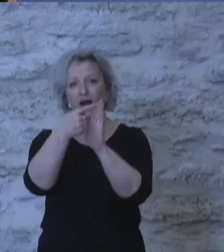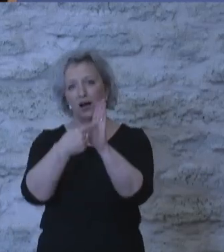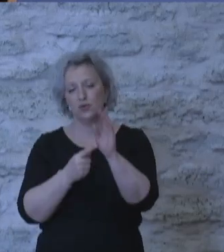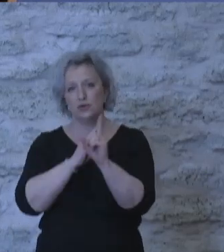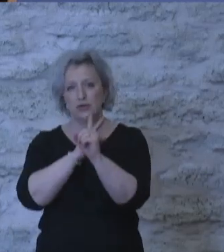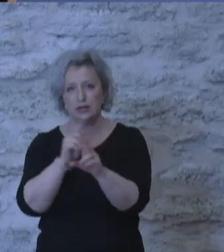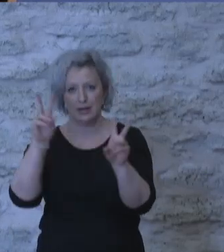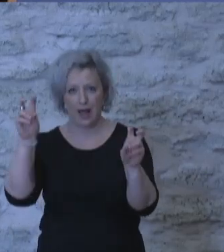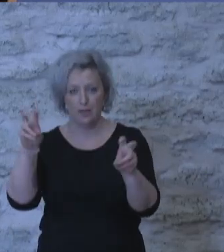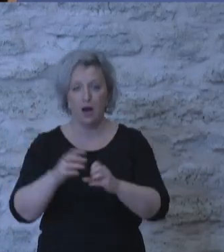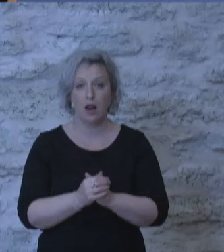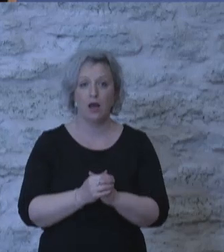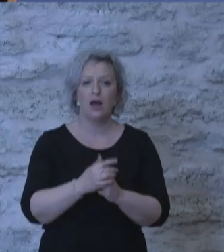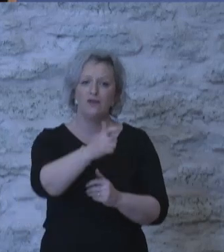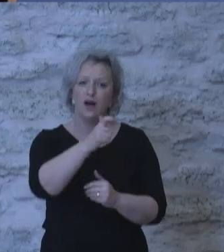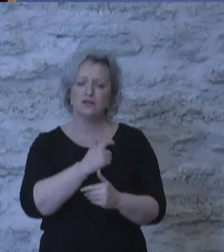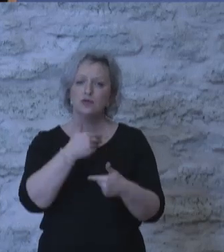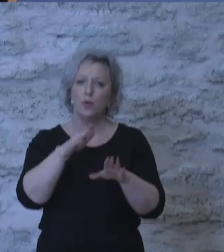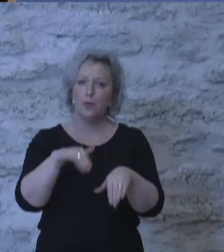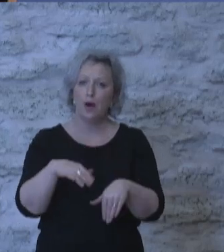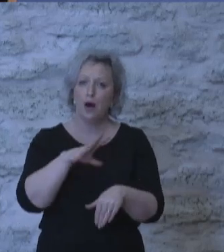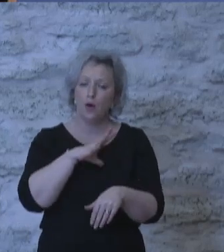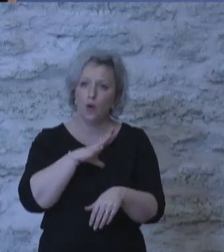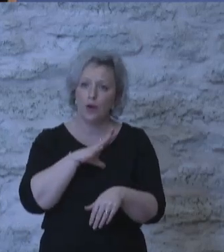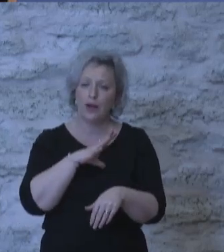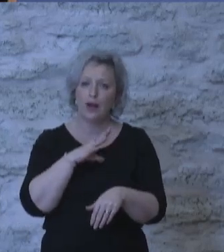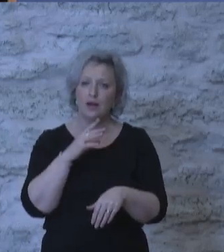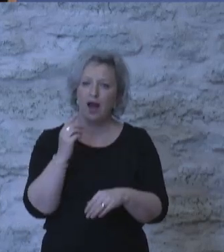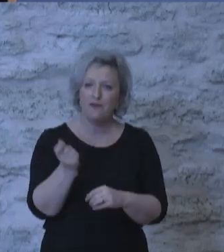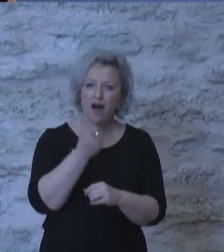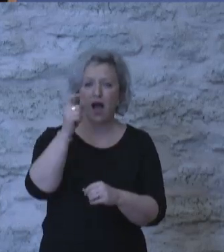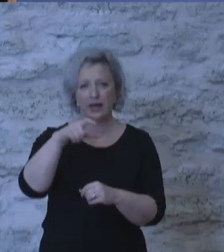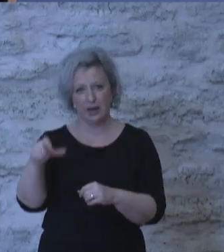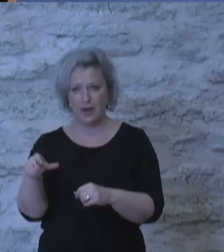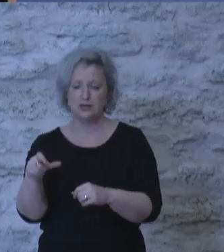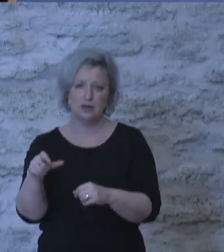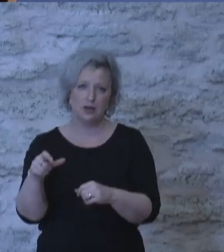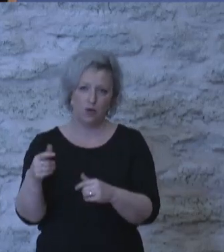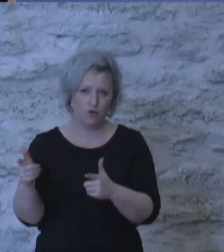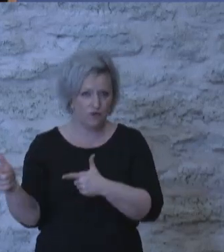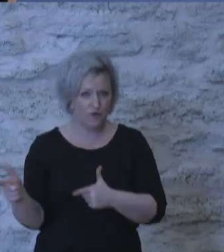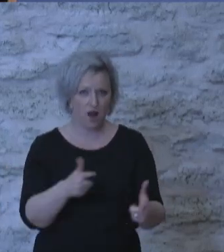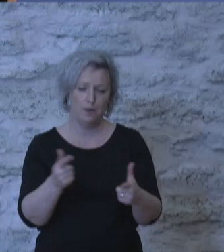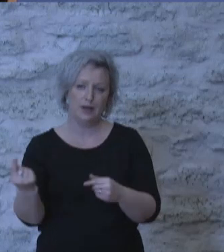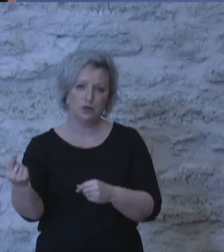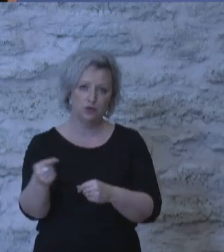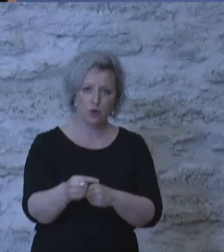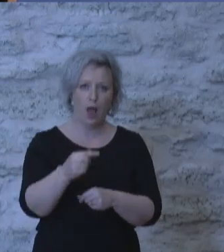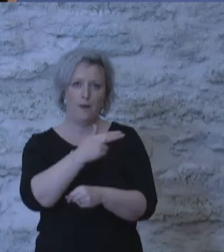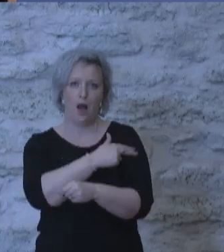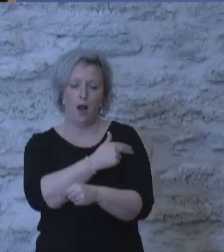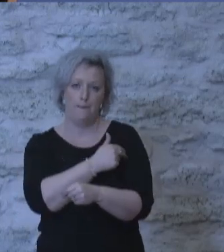Te mõned juba vastasite, et on vähesel määral inimesi, kes on valmis tulema abipolitseinikuks, aga